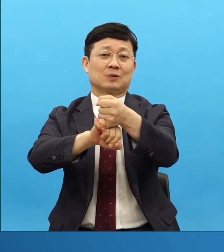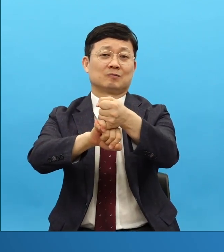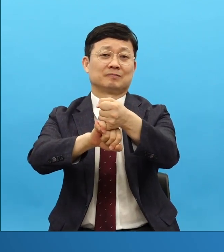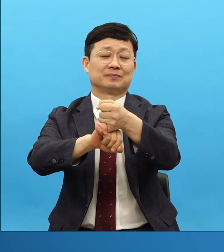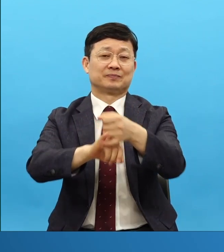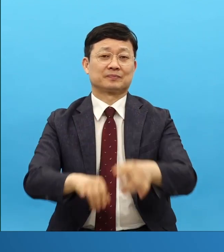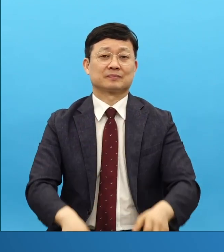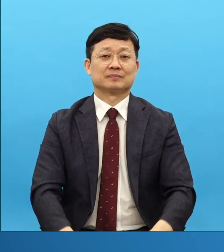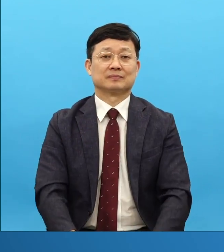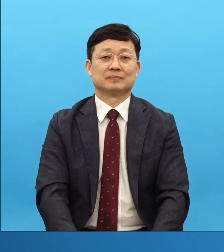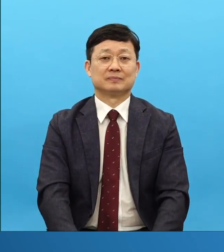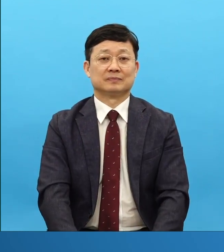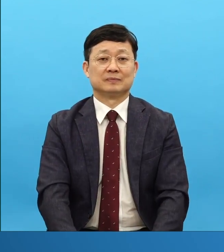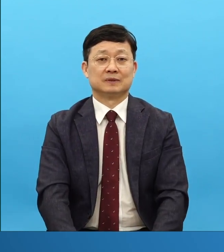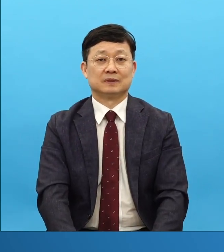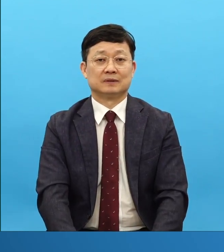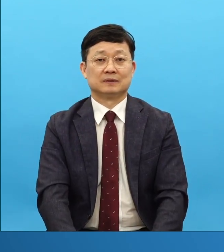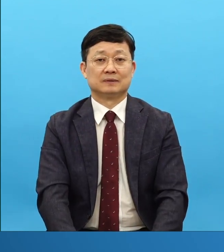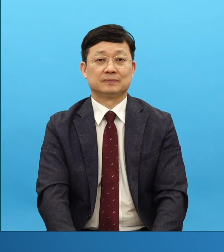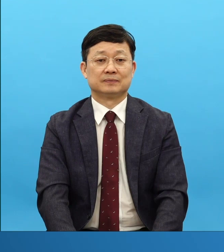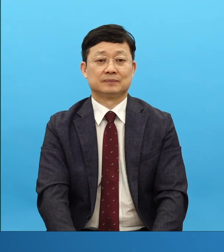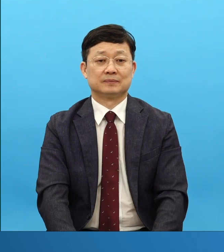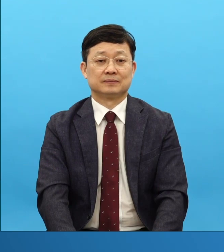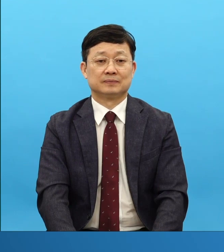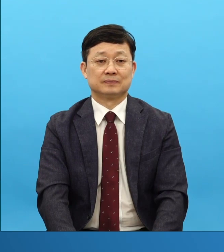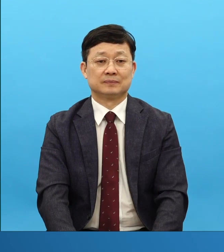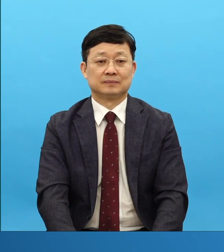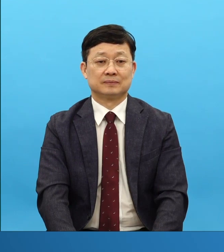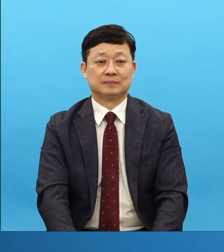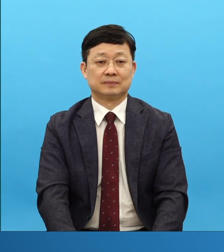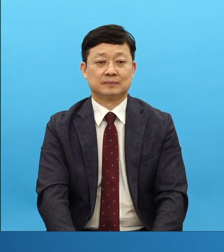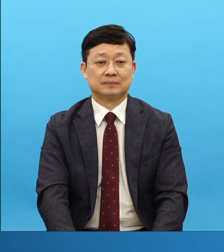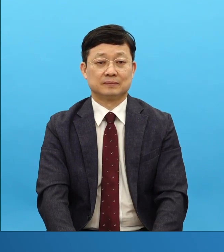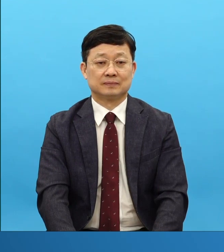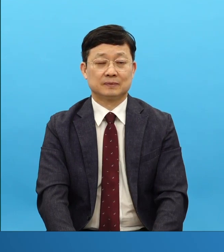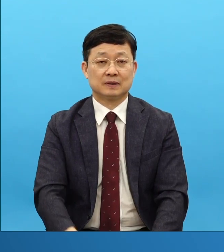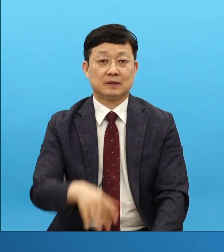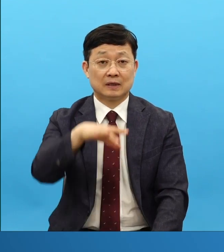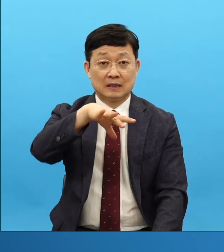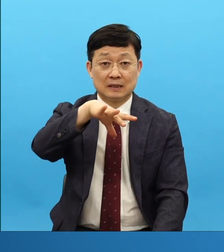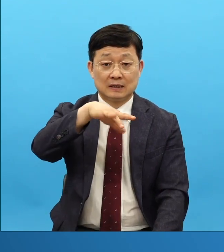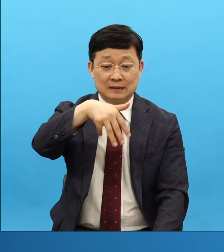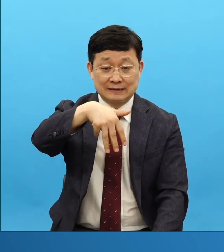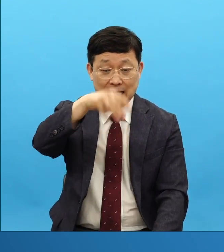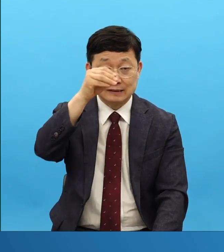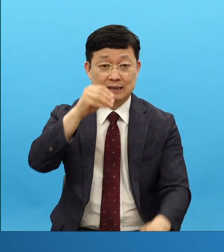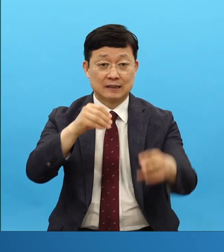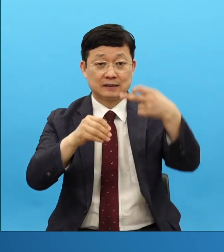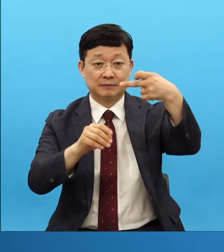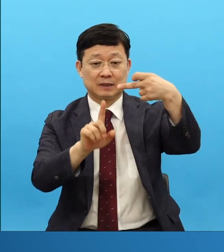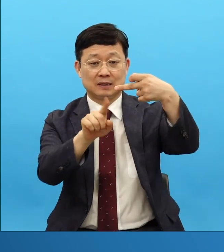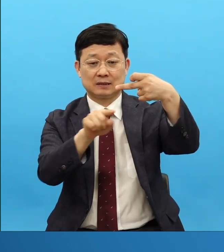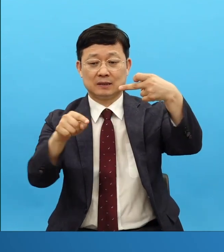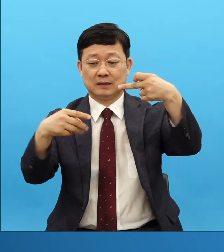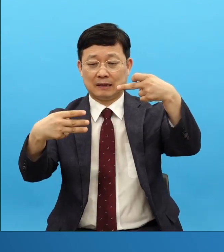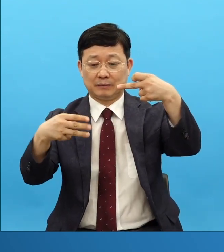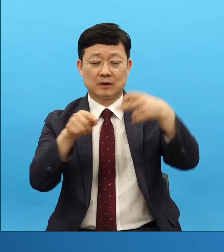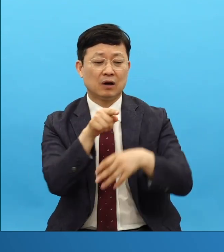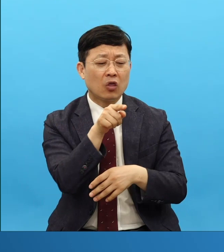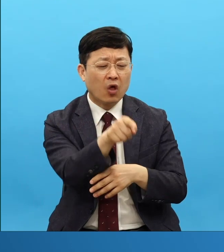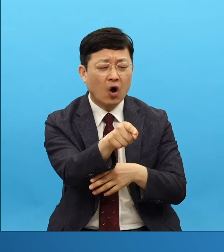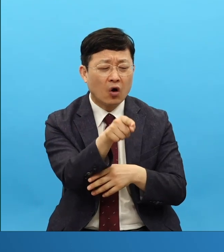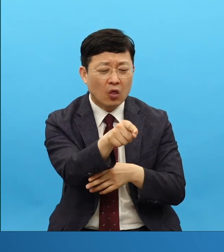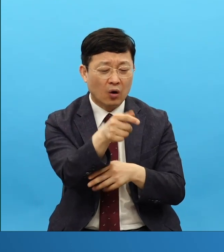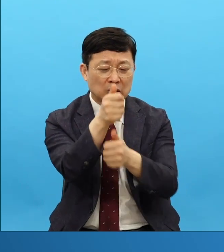ideology. This is God's first promise. 처음부터 아브라함에게 부르시자마자 너로 말미암아 네 씨로